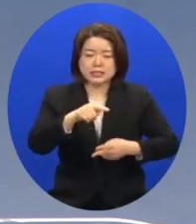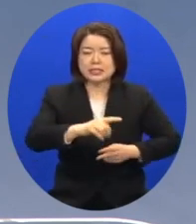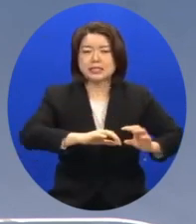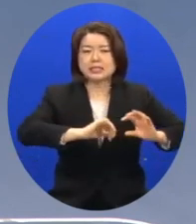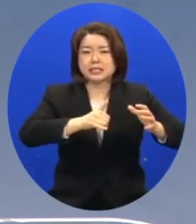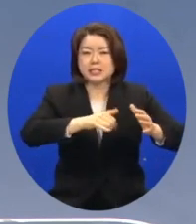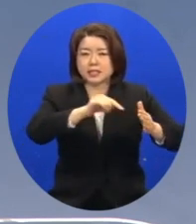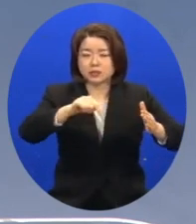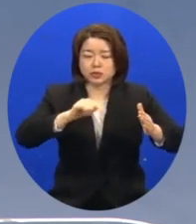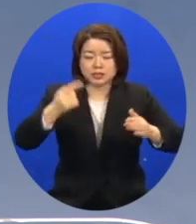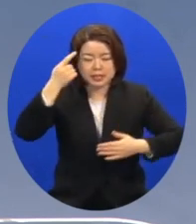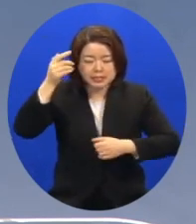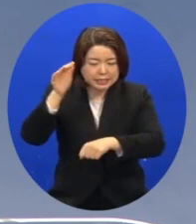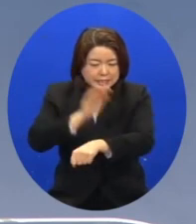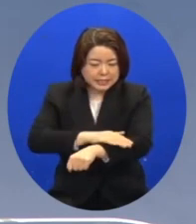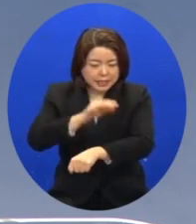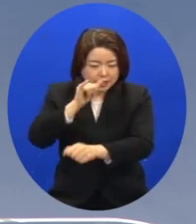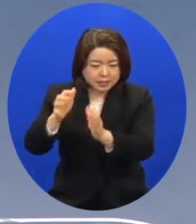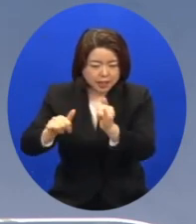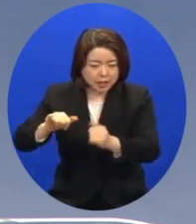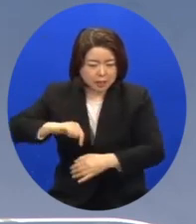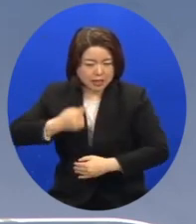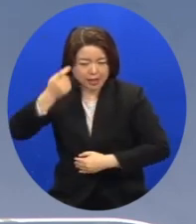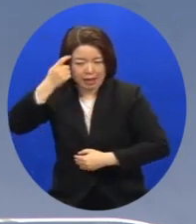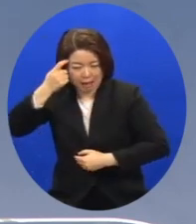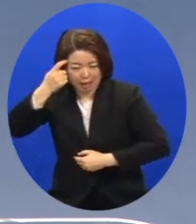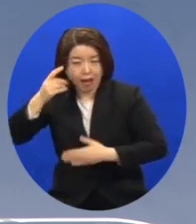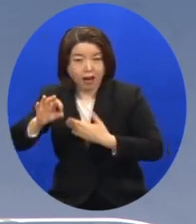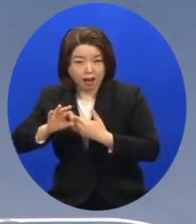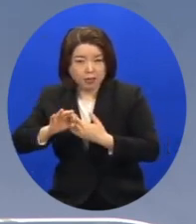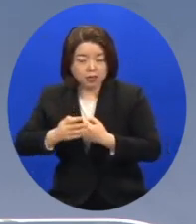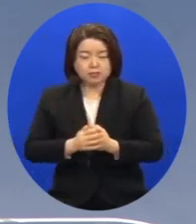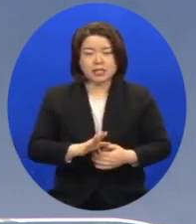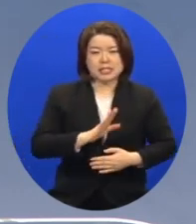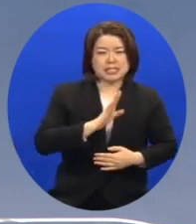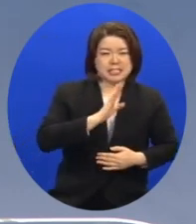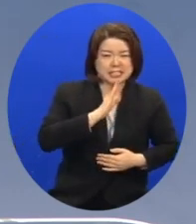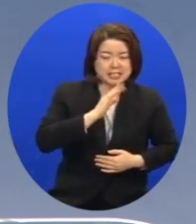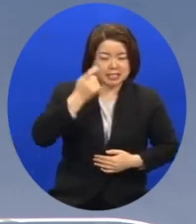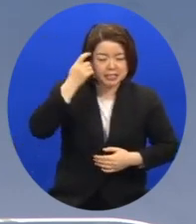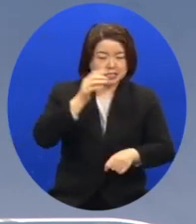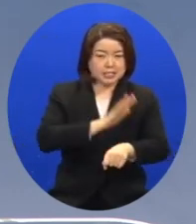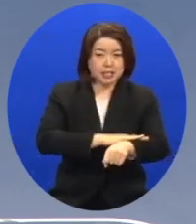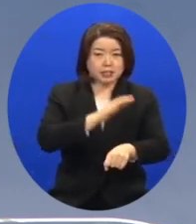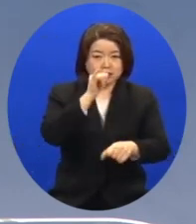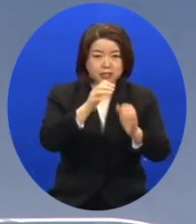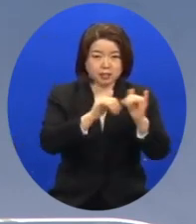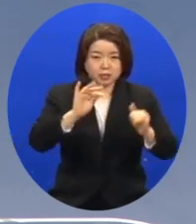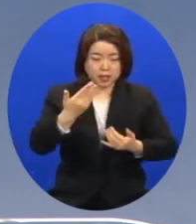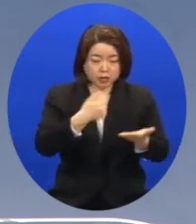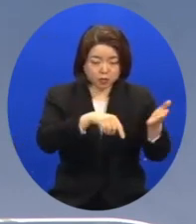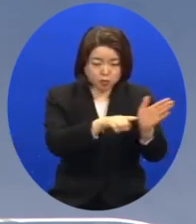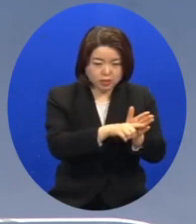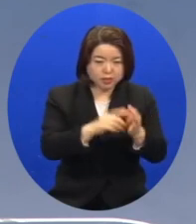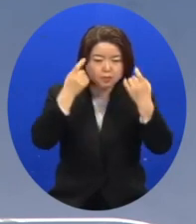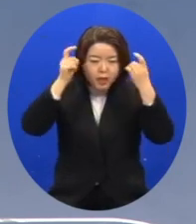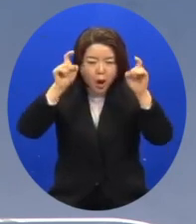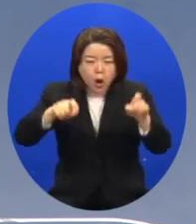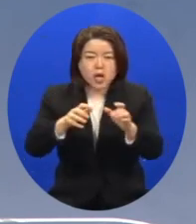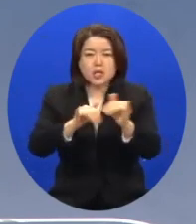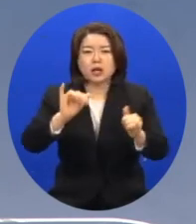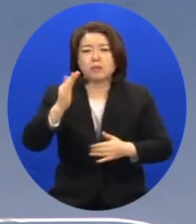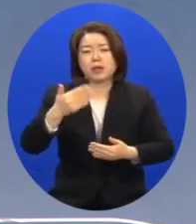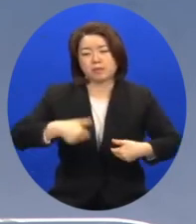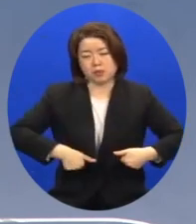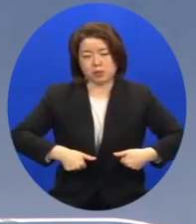있는 사람이라고 스스로 생각하거든 정말로 지혜있는 사람이 되기 위하여 어리석은 사람이 되어야 합니다